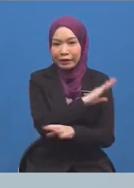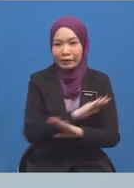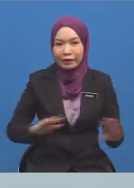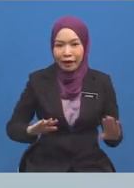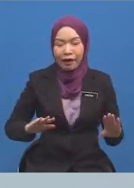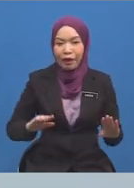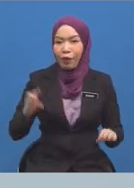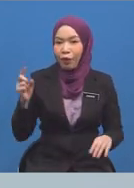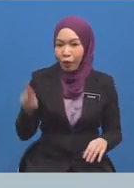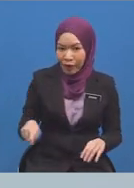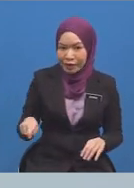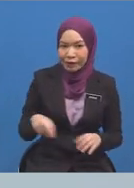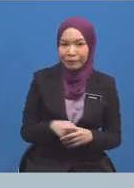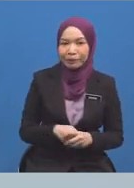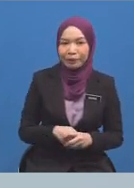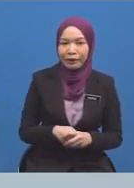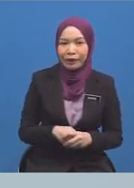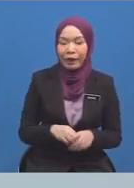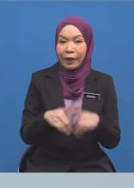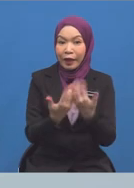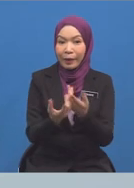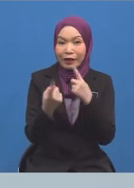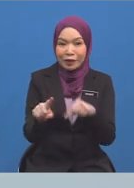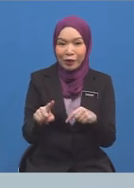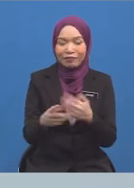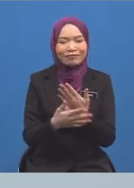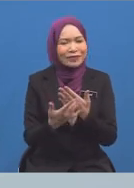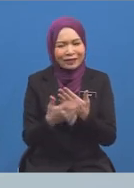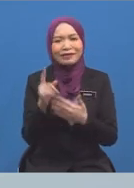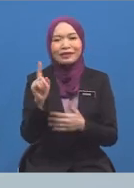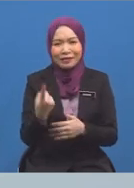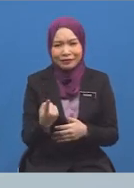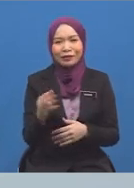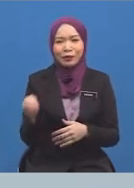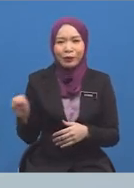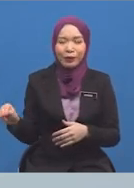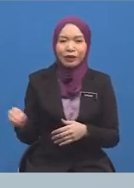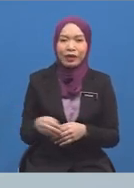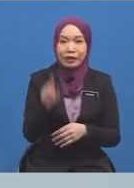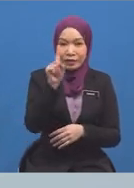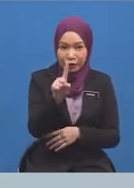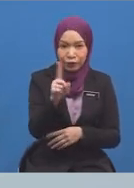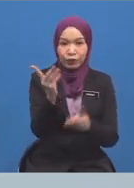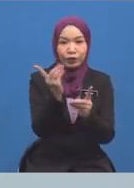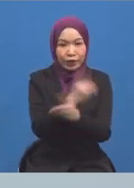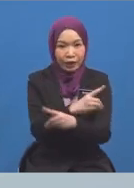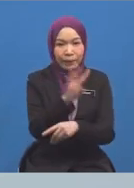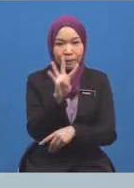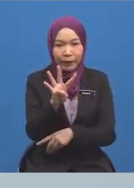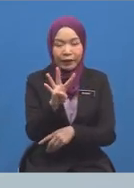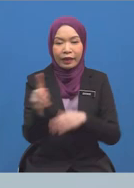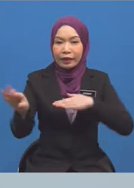macam mana nak buat senang jagain murid-murid satu dari empat